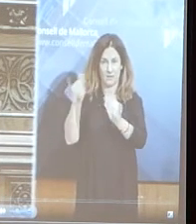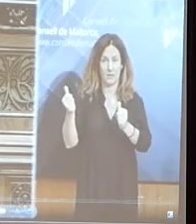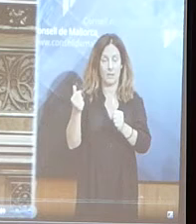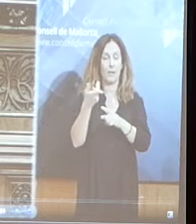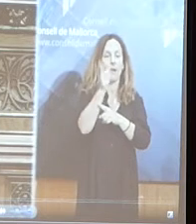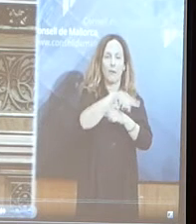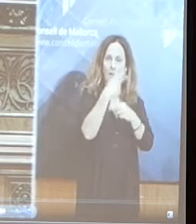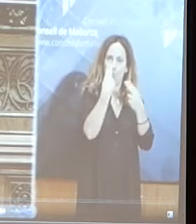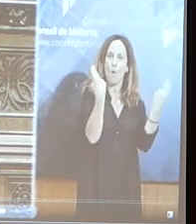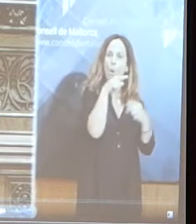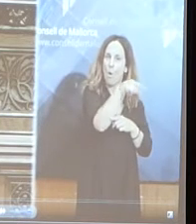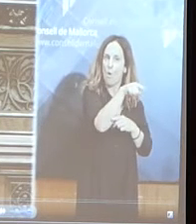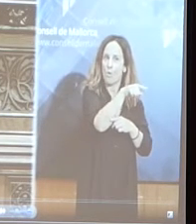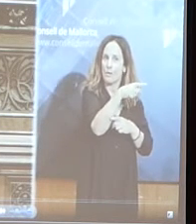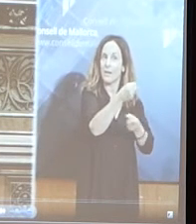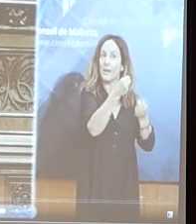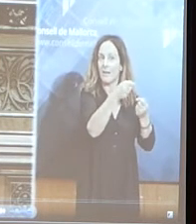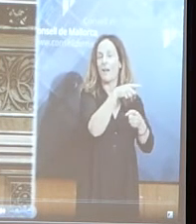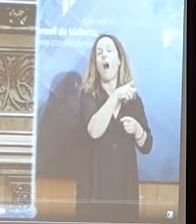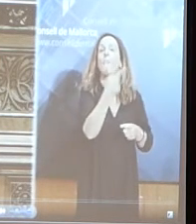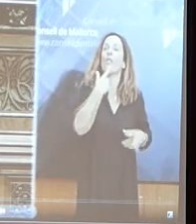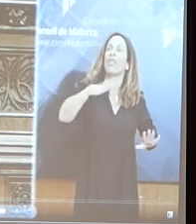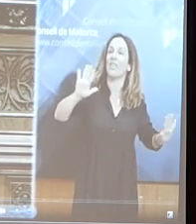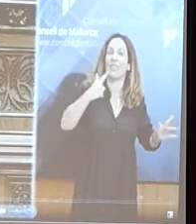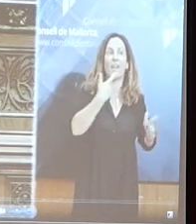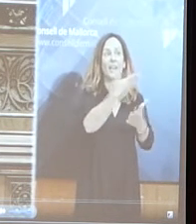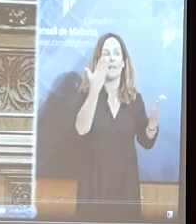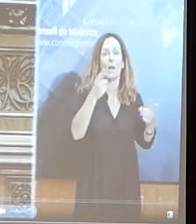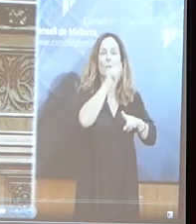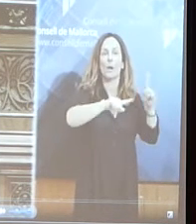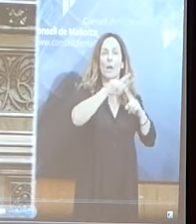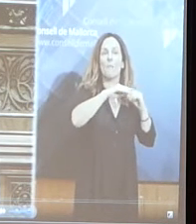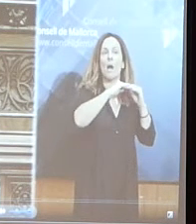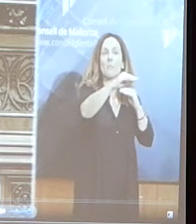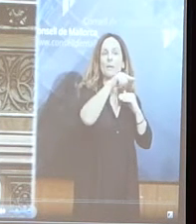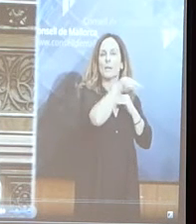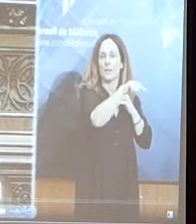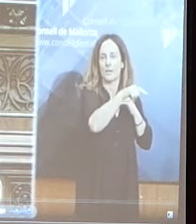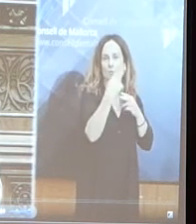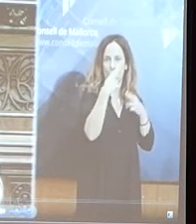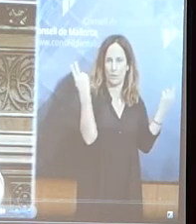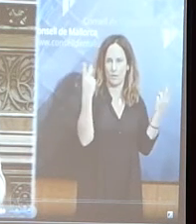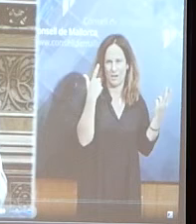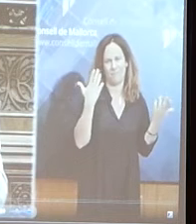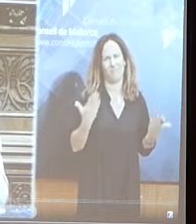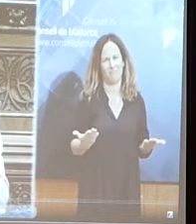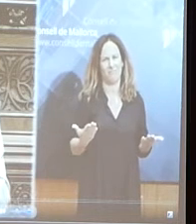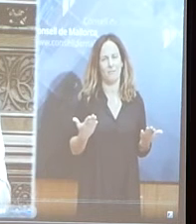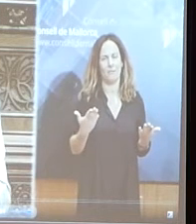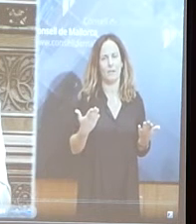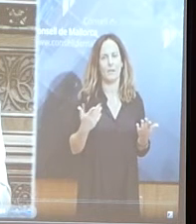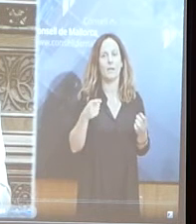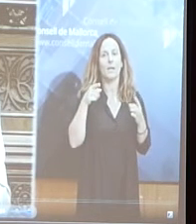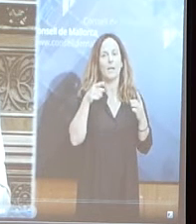dient que és la pública la que té el problema de sostenibilitat. Escolti, que no se n'ha compte que això no es pot tirar endavant. I qui apoya